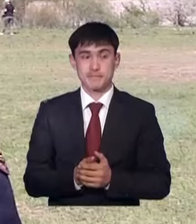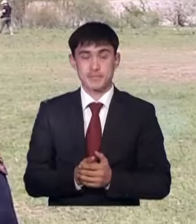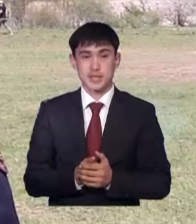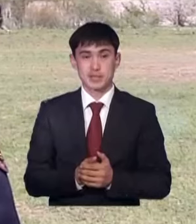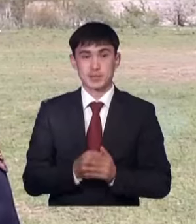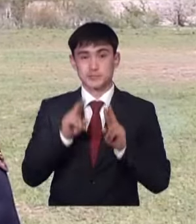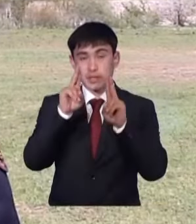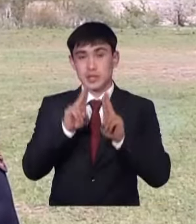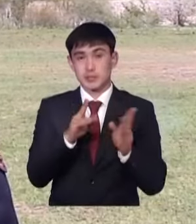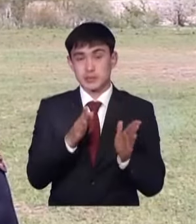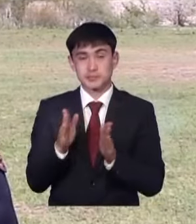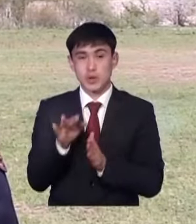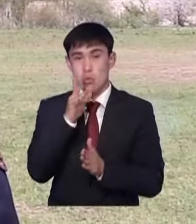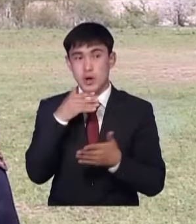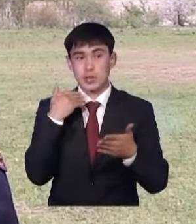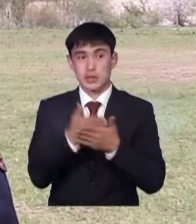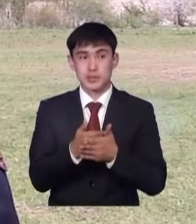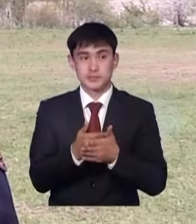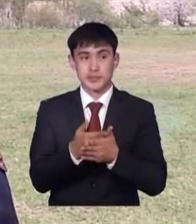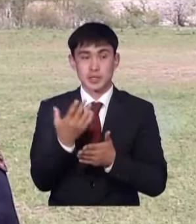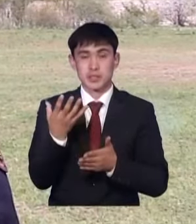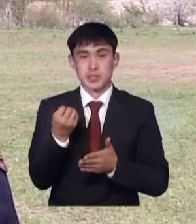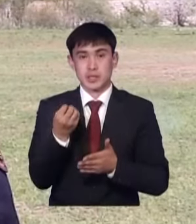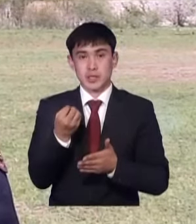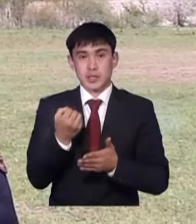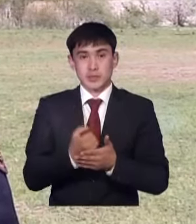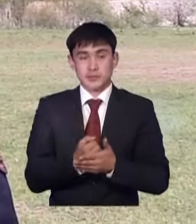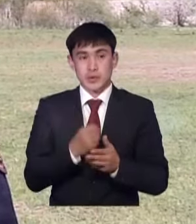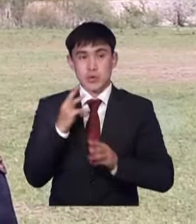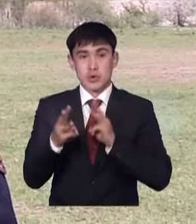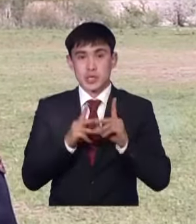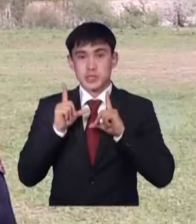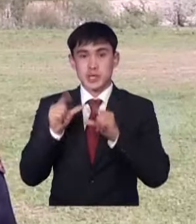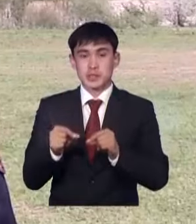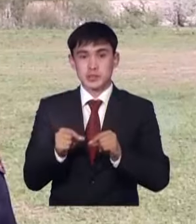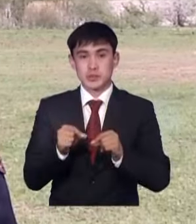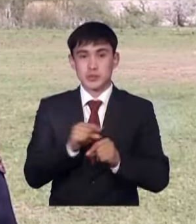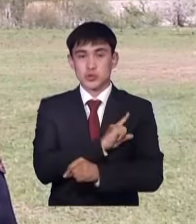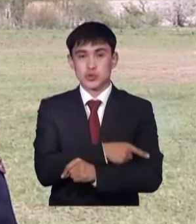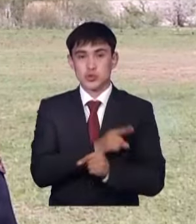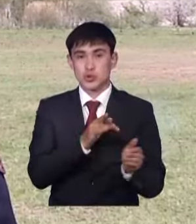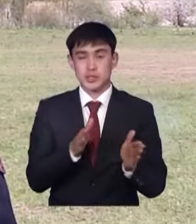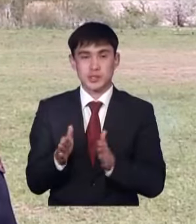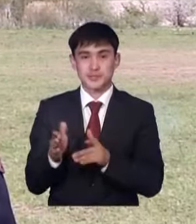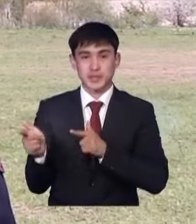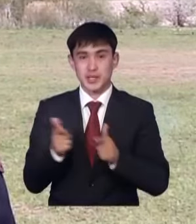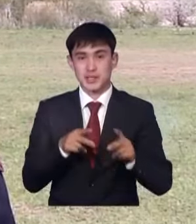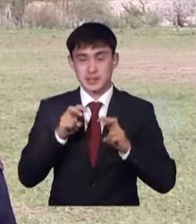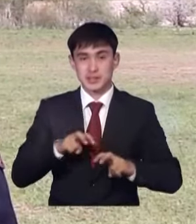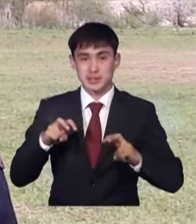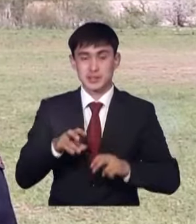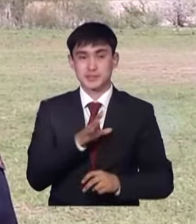өтудің тәртібі, уақытылығы, сонымен қатар өртке шығатын күш құралдардың дайындығын